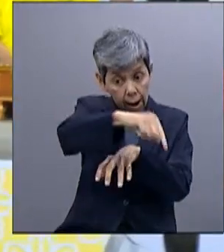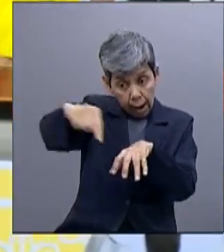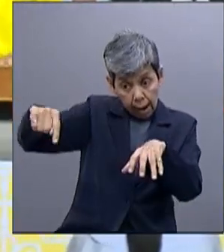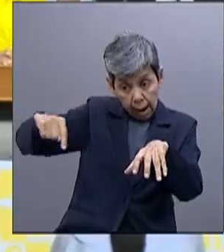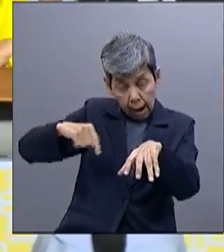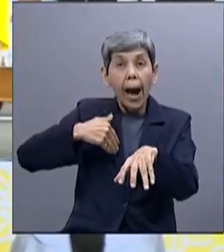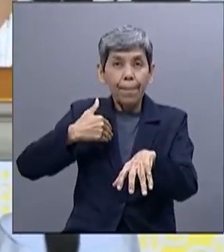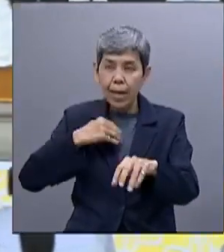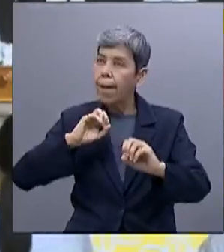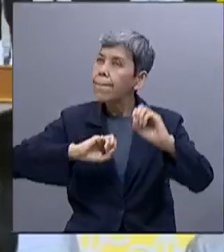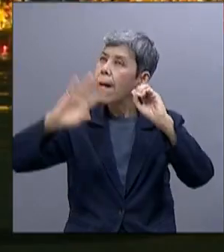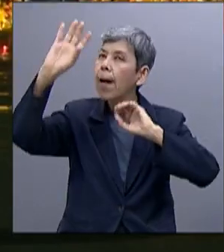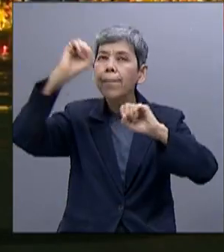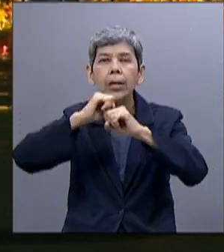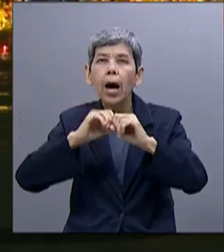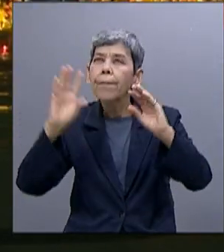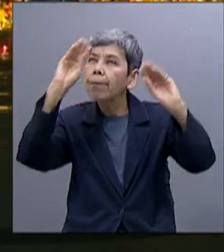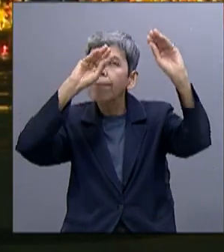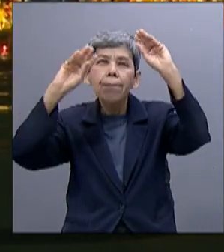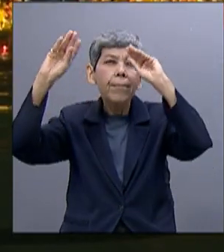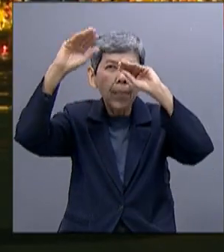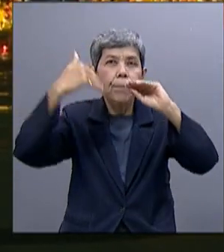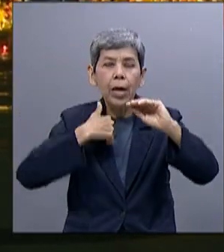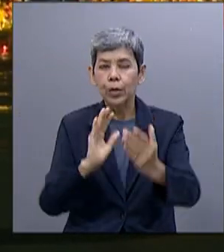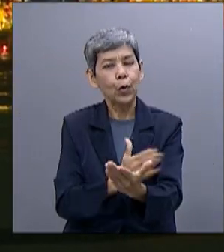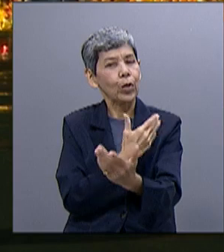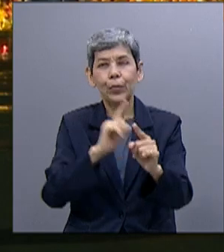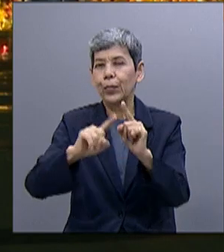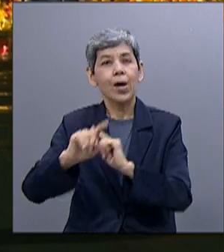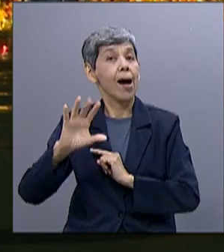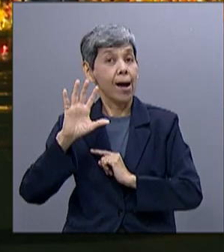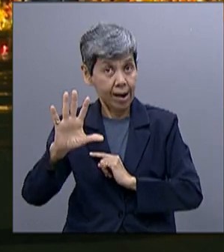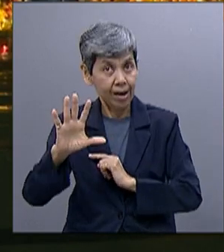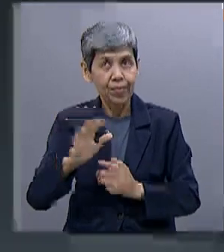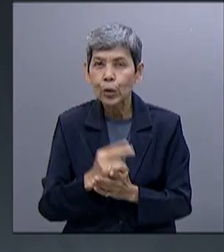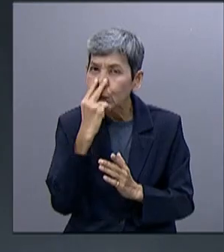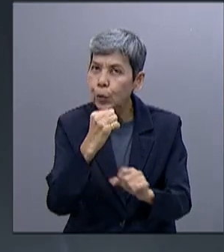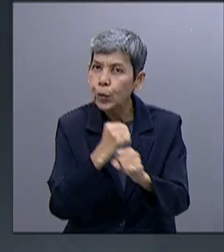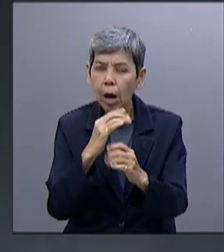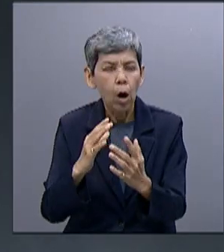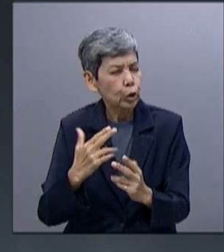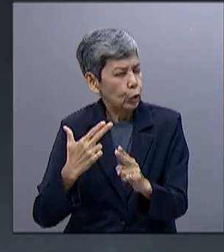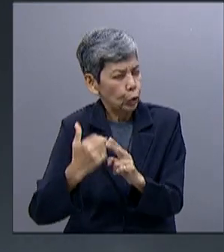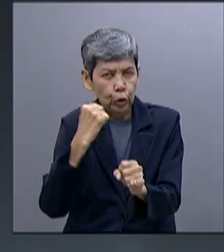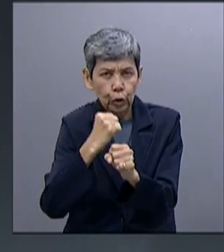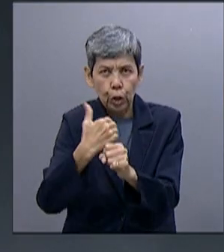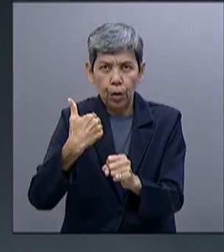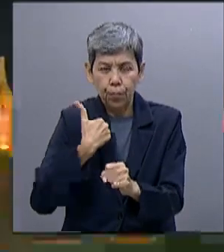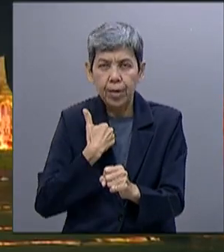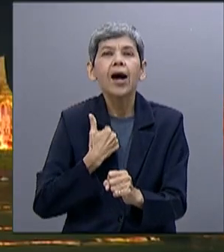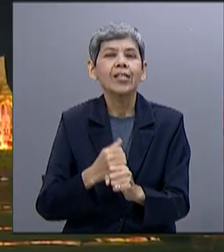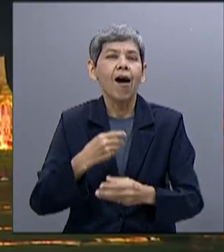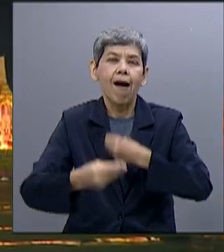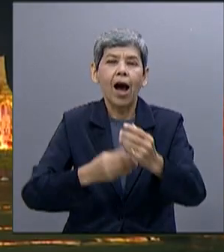สวนแสงการแสดงโดรนเฉลิมพระเกียรติพร้อมด้วยดนตรี5สถาบันการสาธิตมรดกภูมิปัญญาและตลาดวัฒนธร